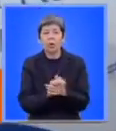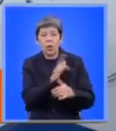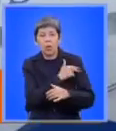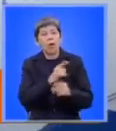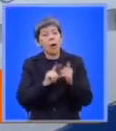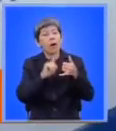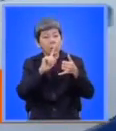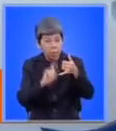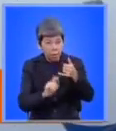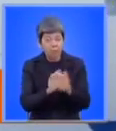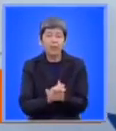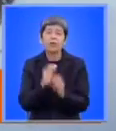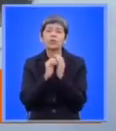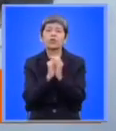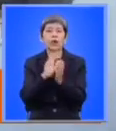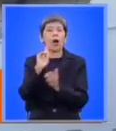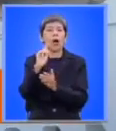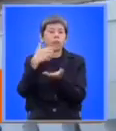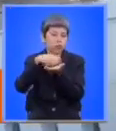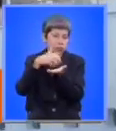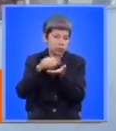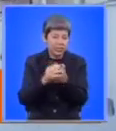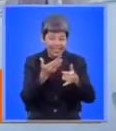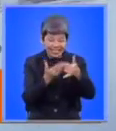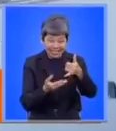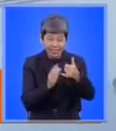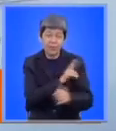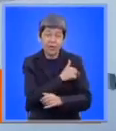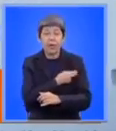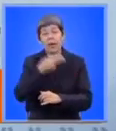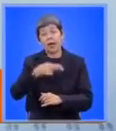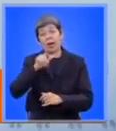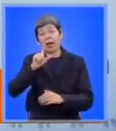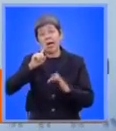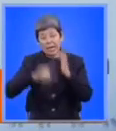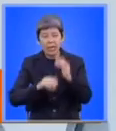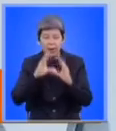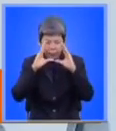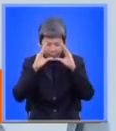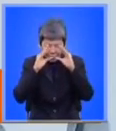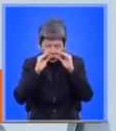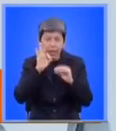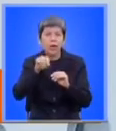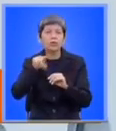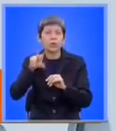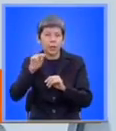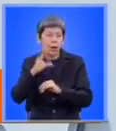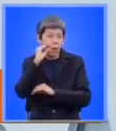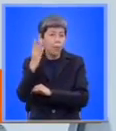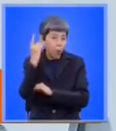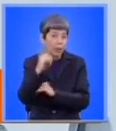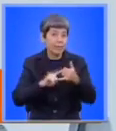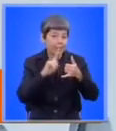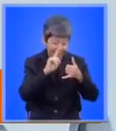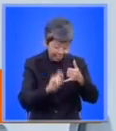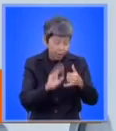านเสียชีวิตโดยสื่อจีนรายงานเบื้องต้นว่านายแพทย์หลี่เสียชีวิตเมื่อเวลา 3:30 นาทีเมื่อคืนที่ผ่านมาตาม